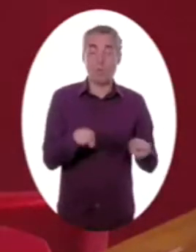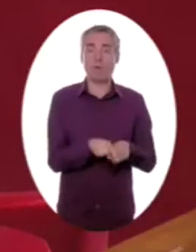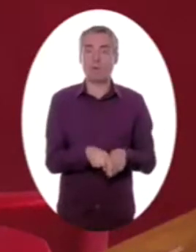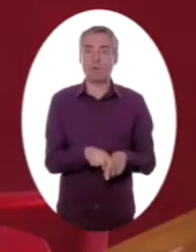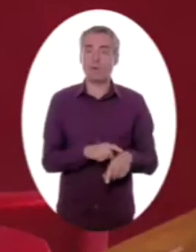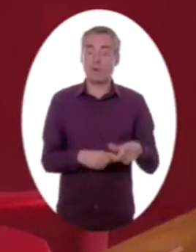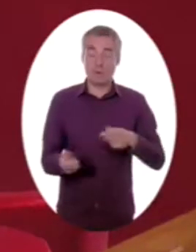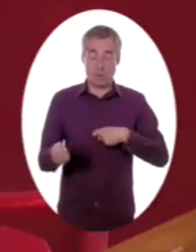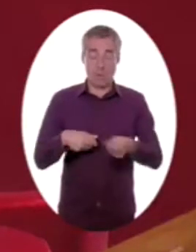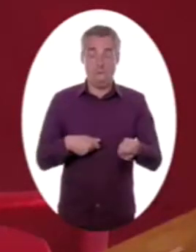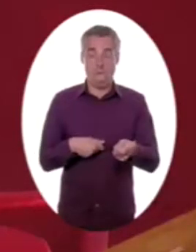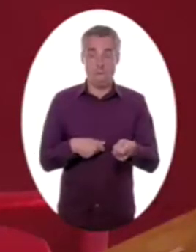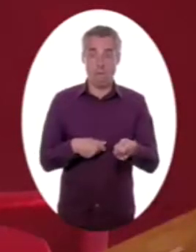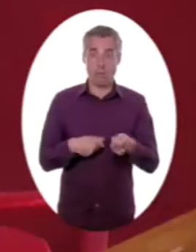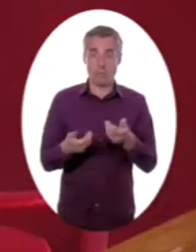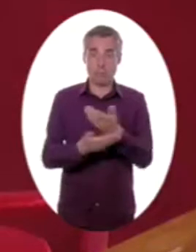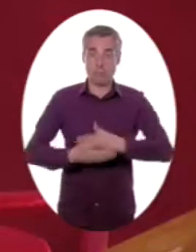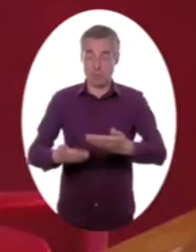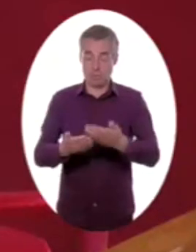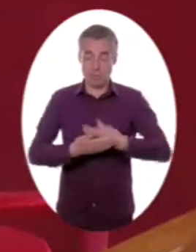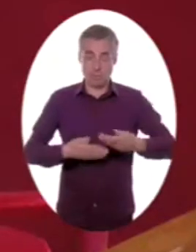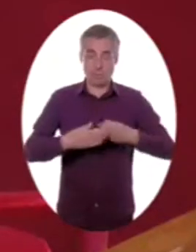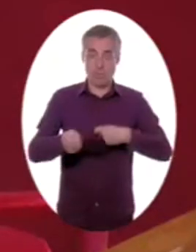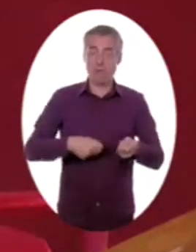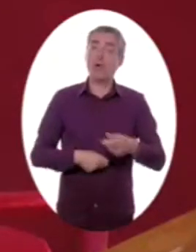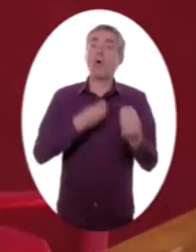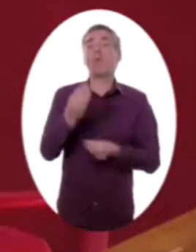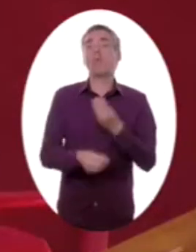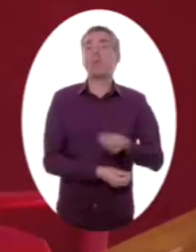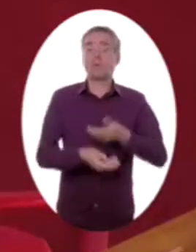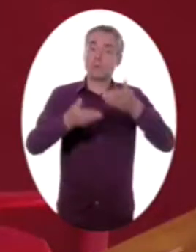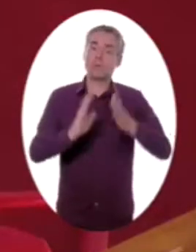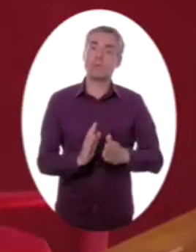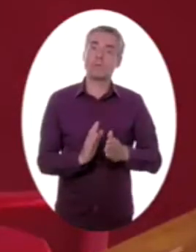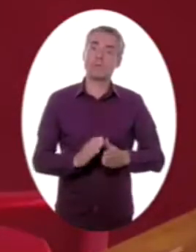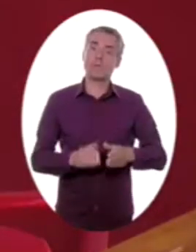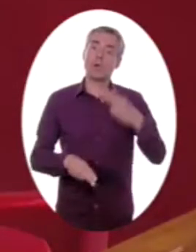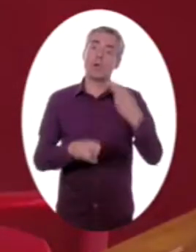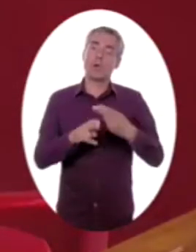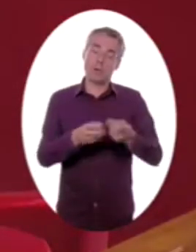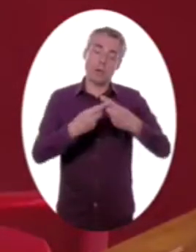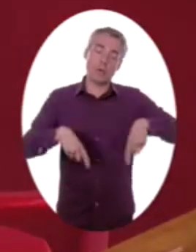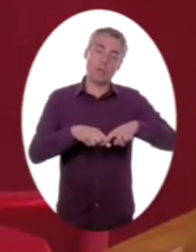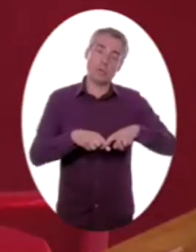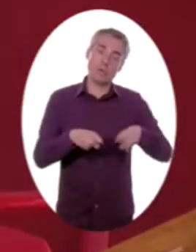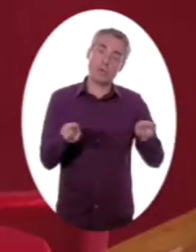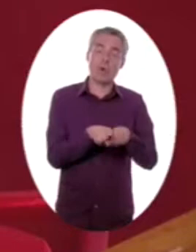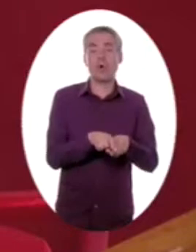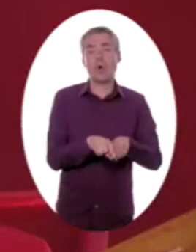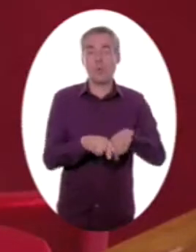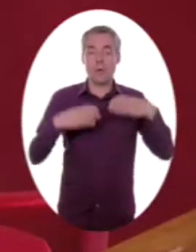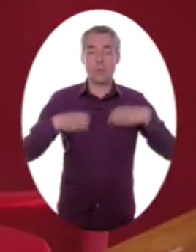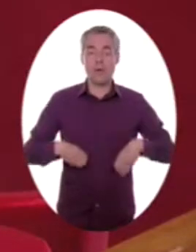forme d'incohérence entre des positions, parce que soit on considère que le nom de la commission doit refléter la composition